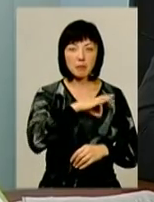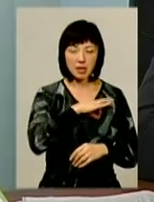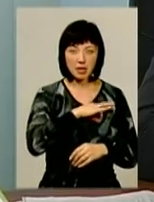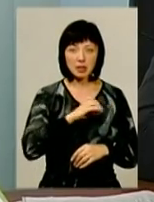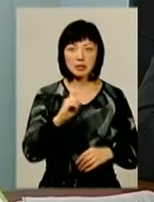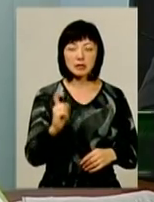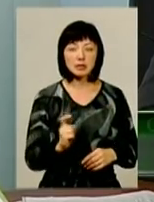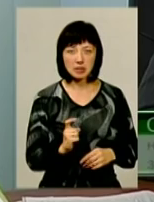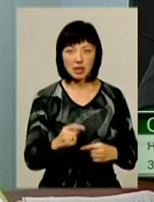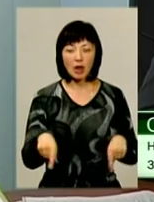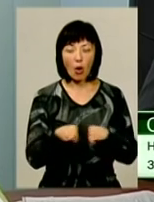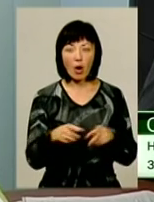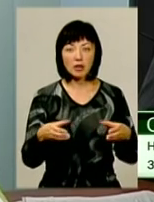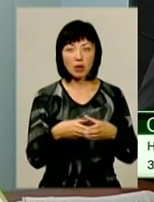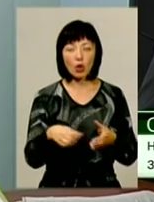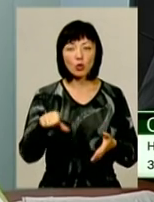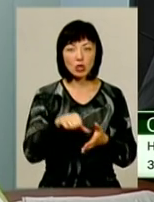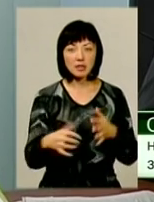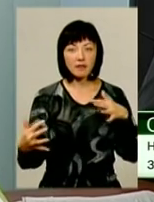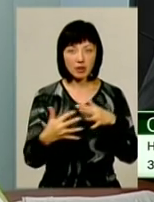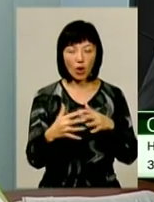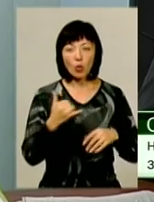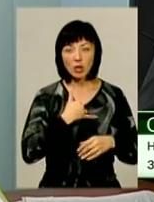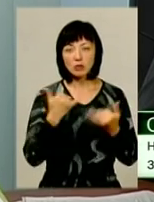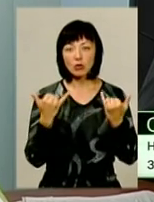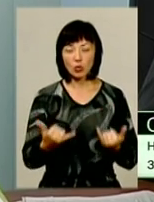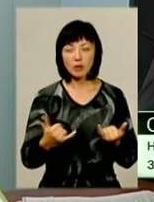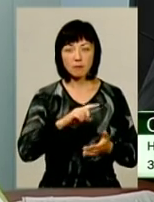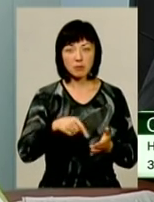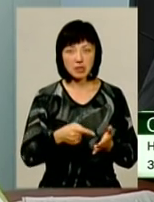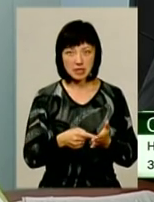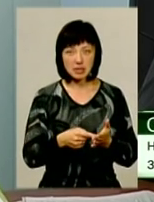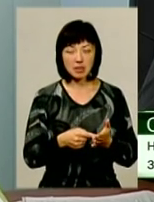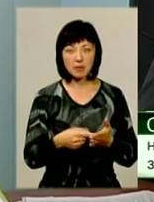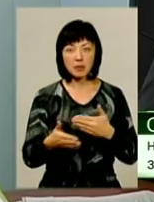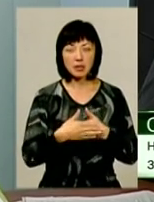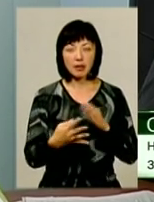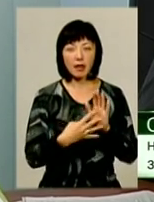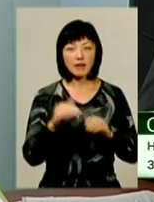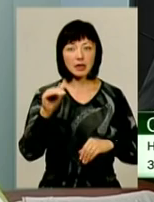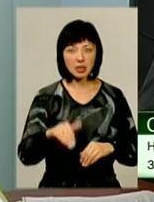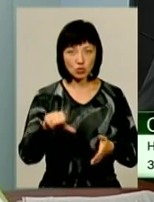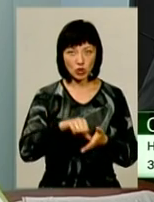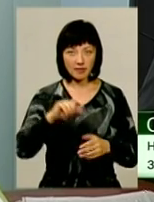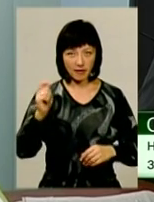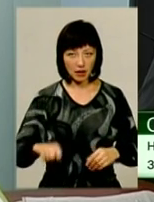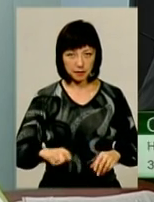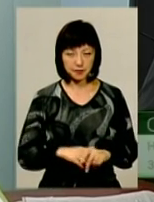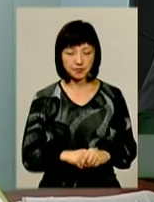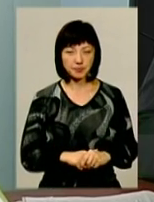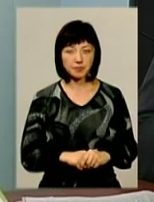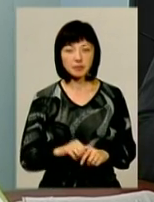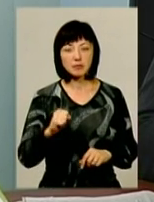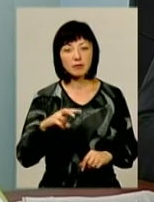з такої категорії, як учасники війни. Нас сьогодні в місті близько до 9 тисяч.